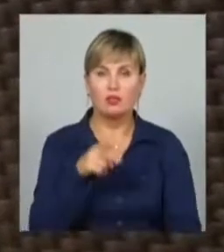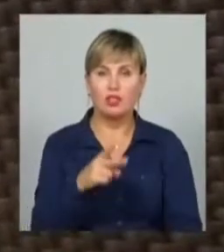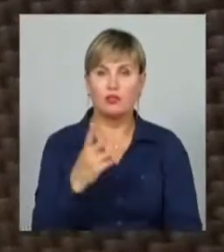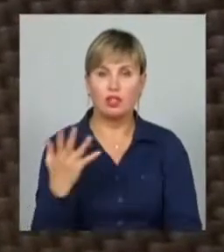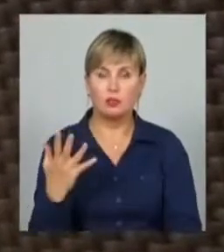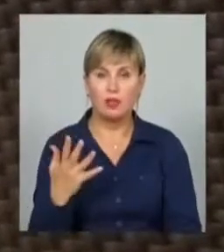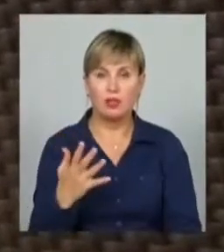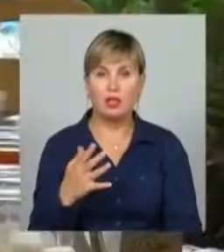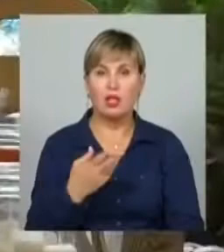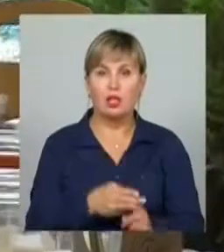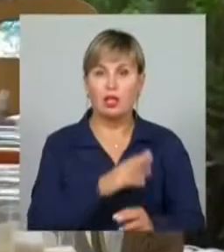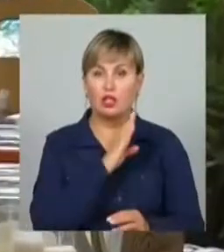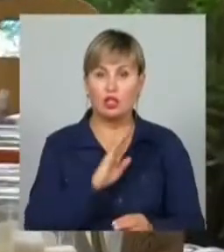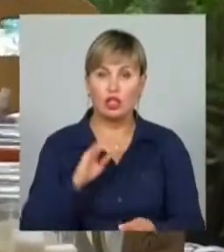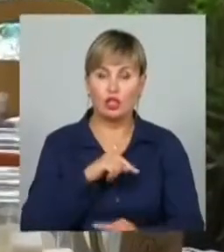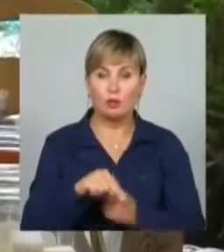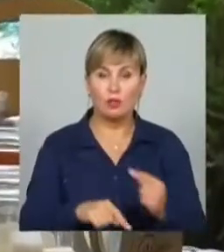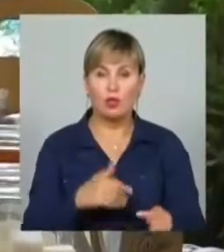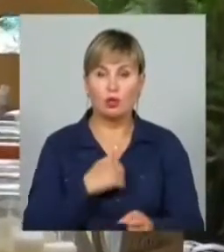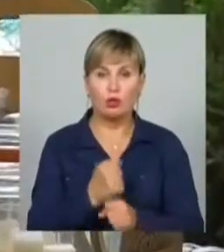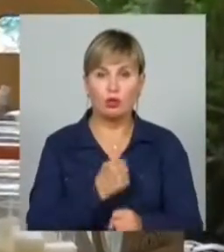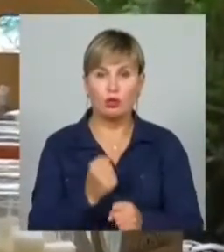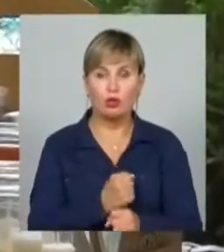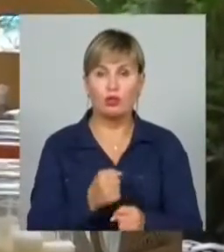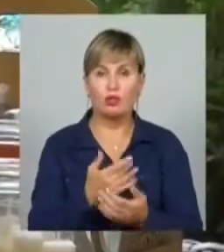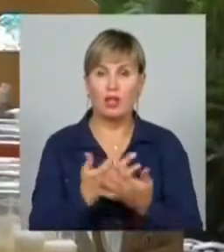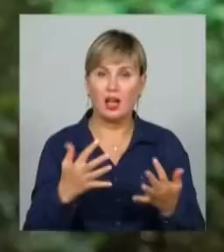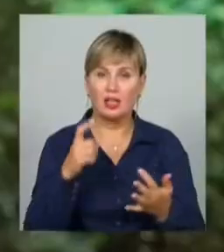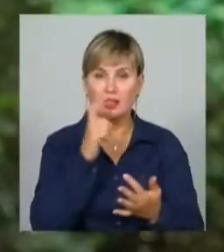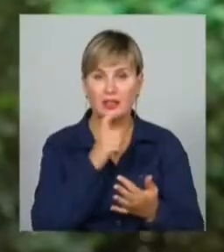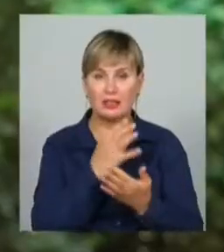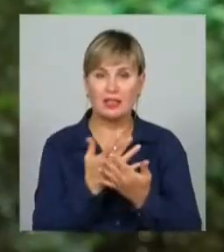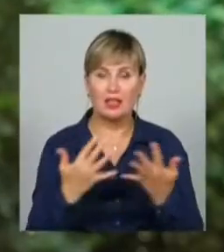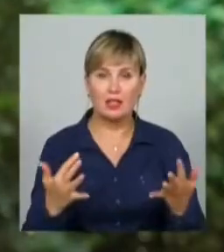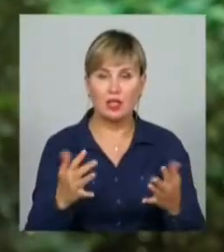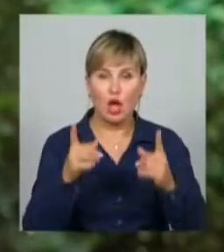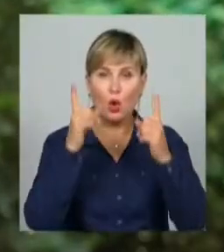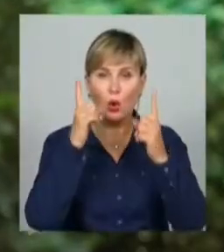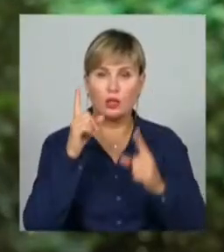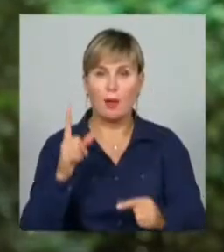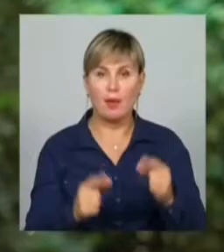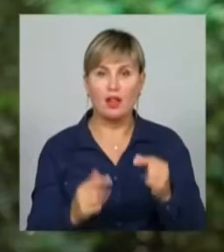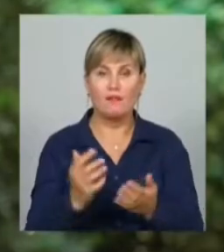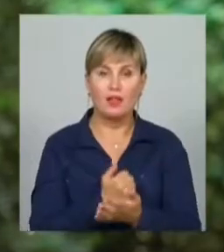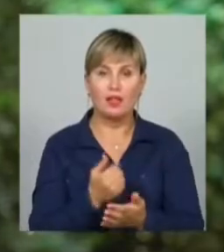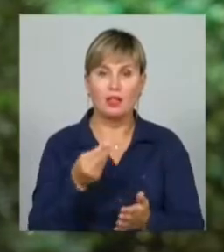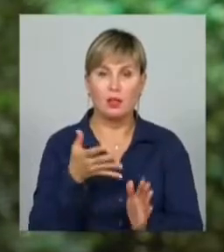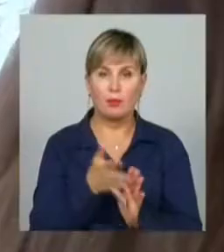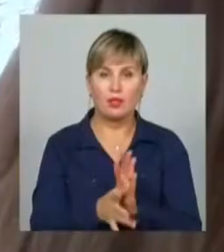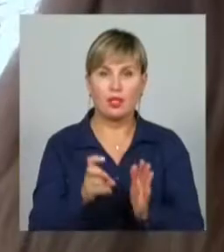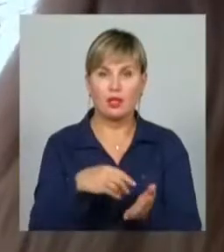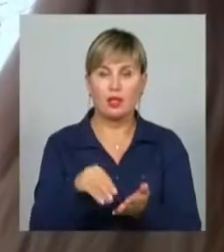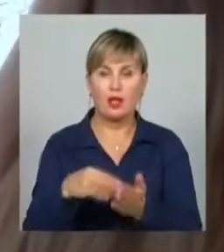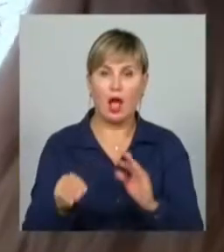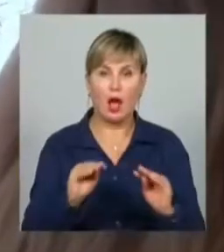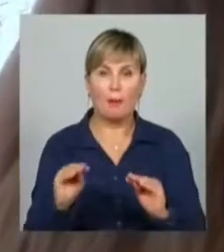2025». Амбициозная бизнес-вумен намерена производить йогурты, сыры, кефир из козьего молока. Выигранные деньги женщина потратила на приобретение